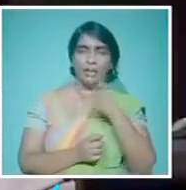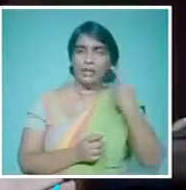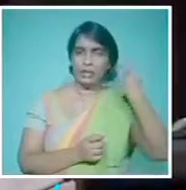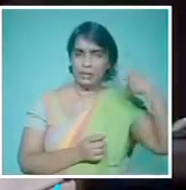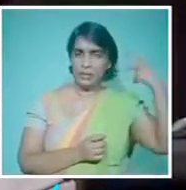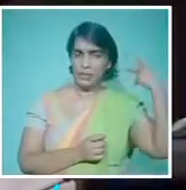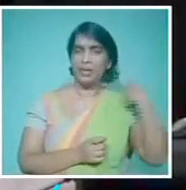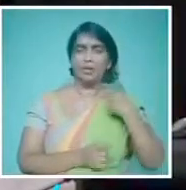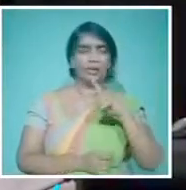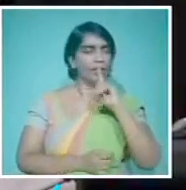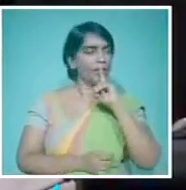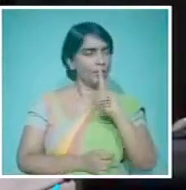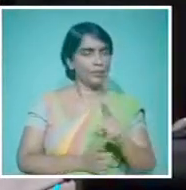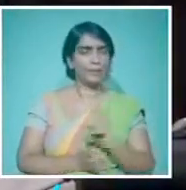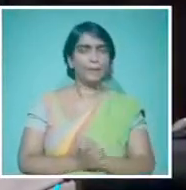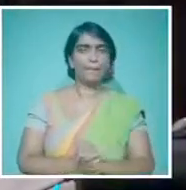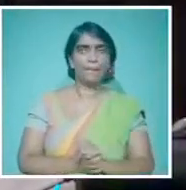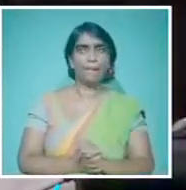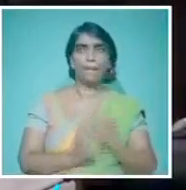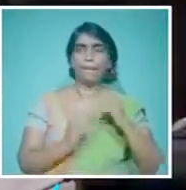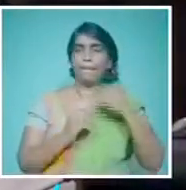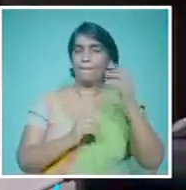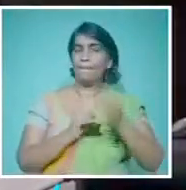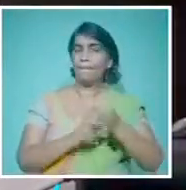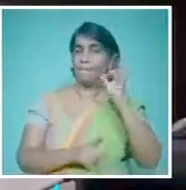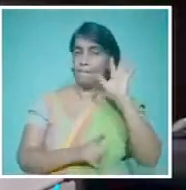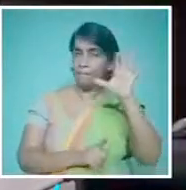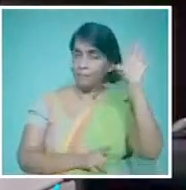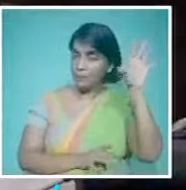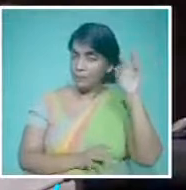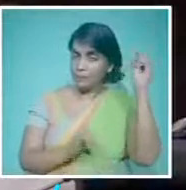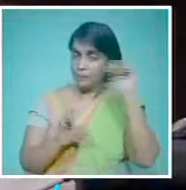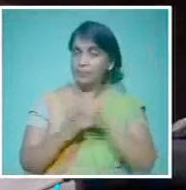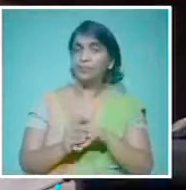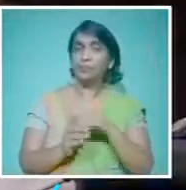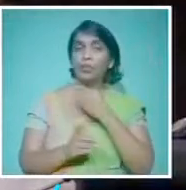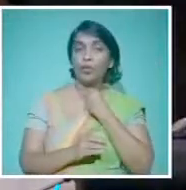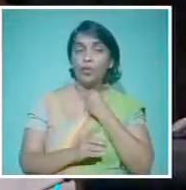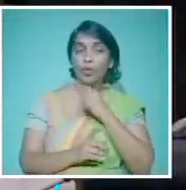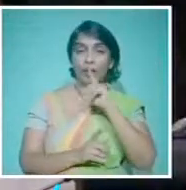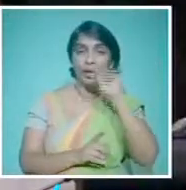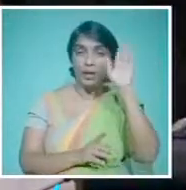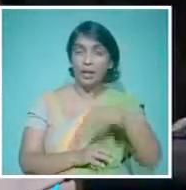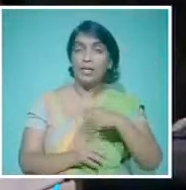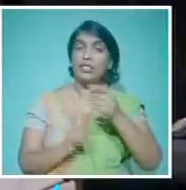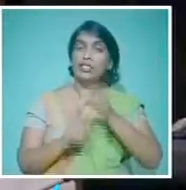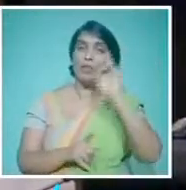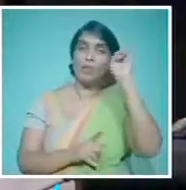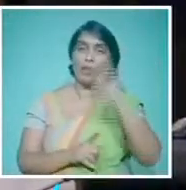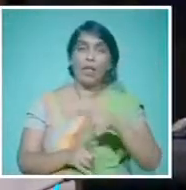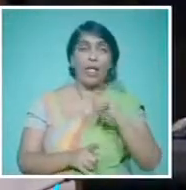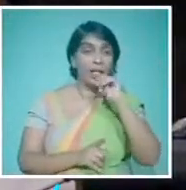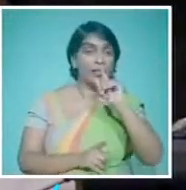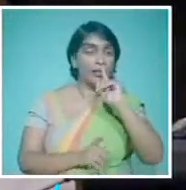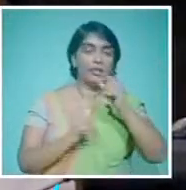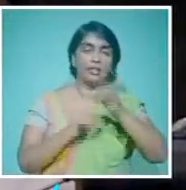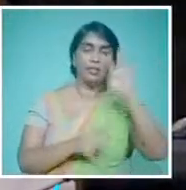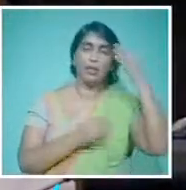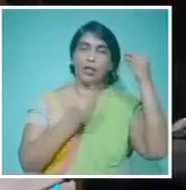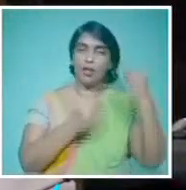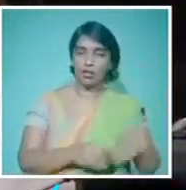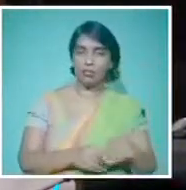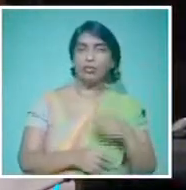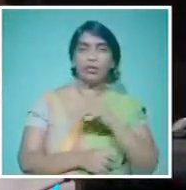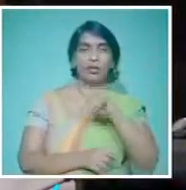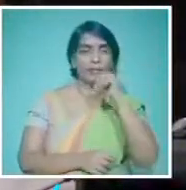mai kata wedi tiwe. Ilanga jana di poti wari kena kota. Boru kiana jana adi puti dina yatta kiana jana adi puti paradi. Dah butuh ma